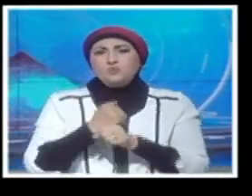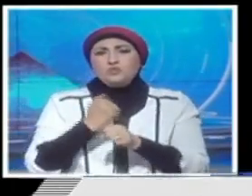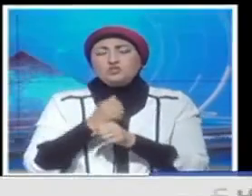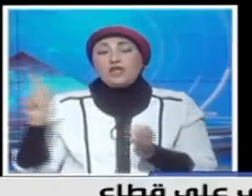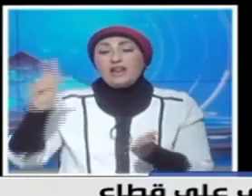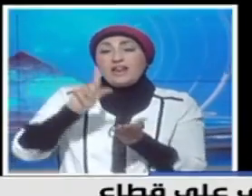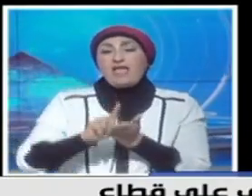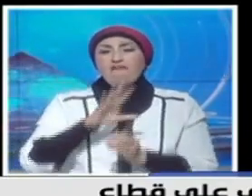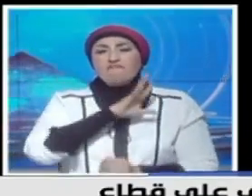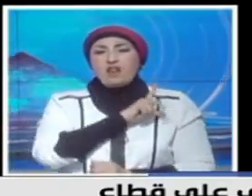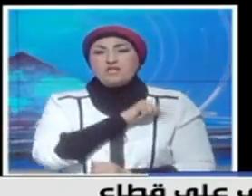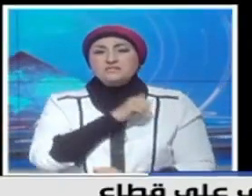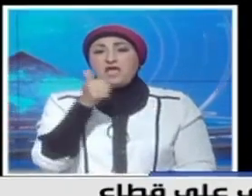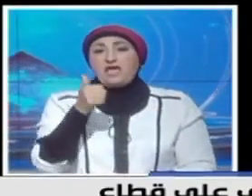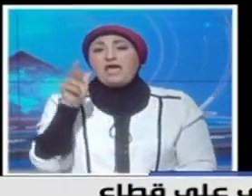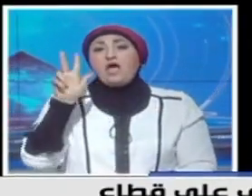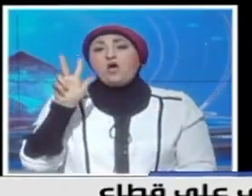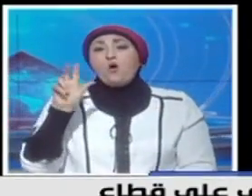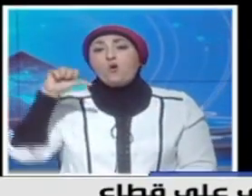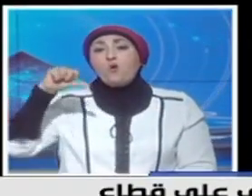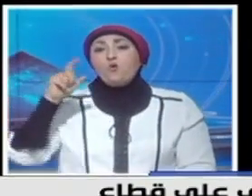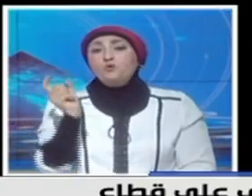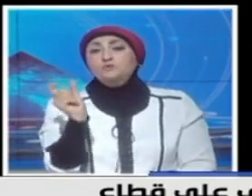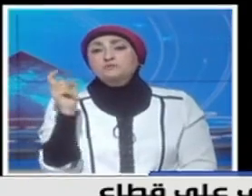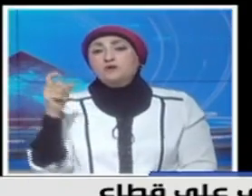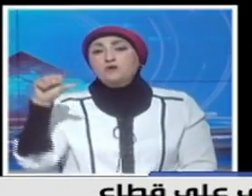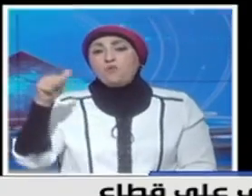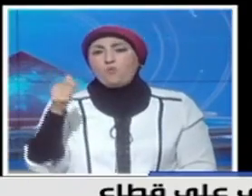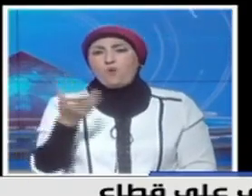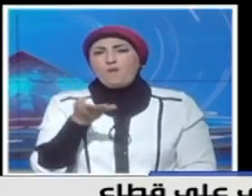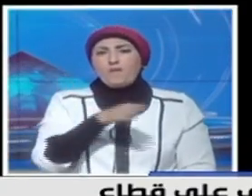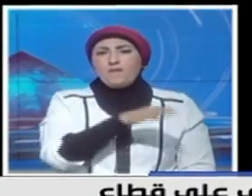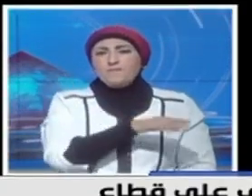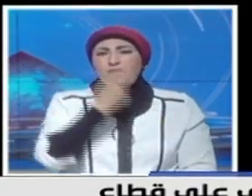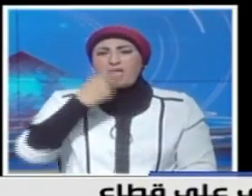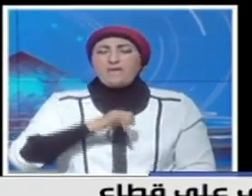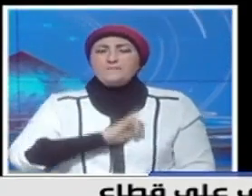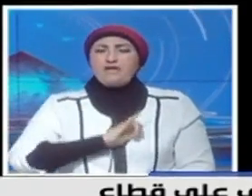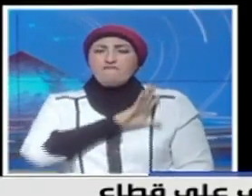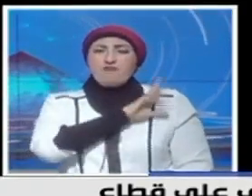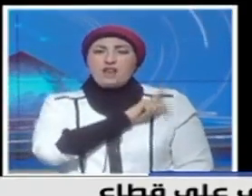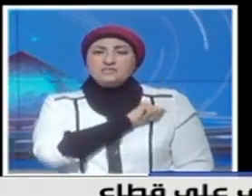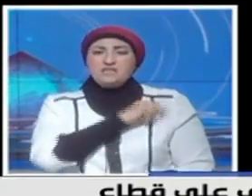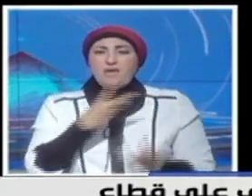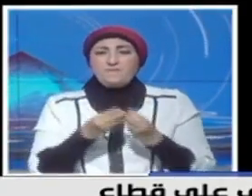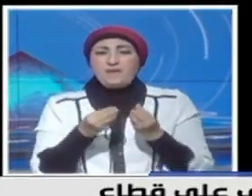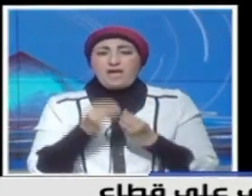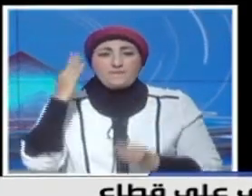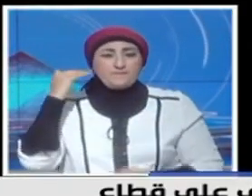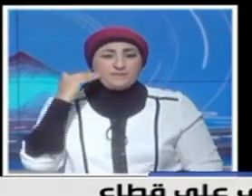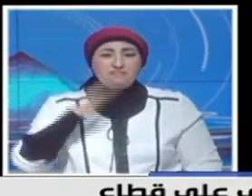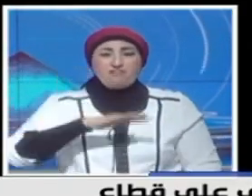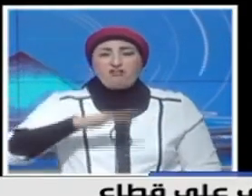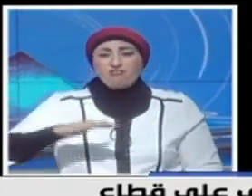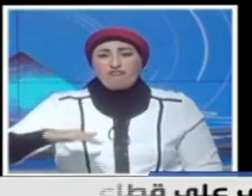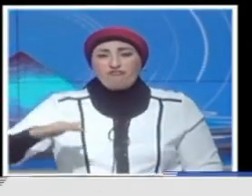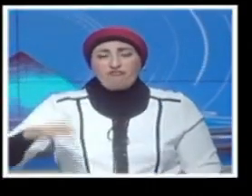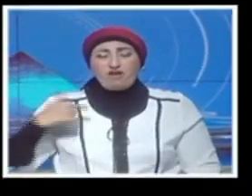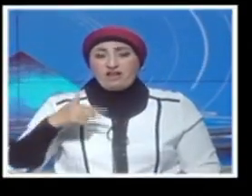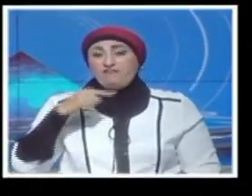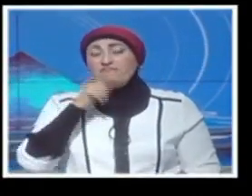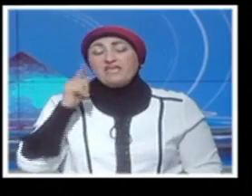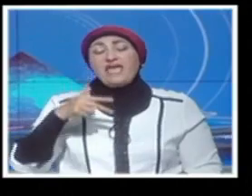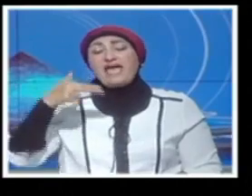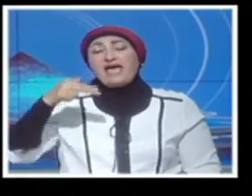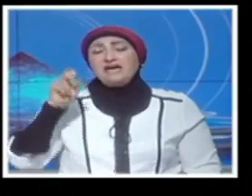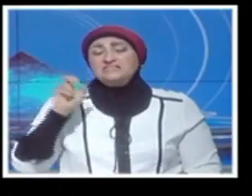اللاجئين الفلسطينيين الأونروا وصفت الخسائر في الأرواح بين المدنيين الفلسطينيين بمن فيهم النساء والأطفال في قطاع